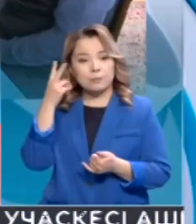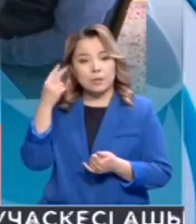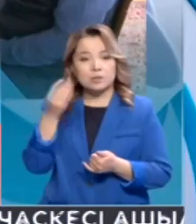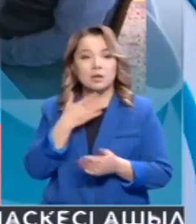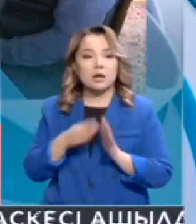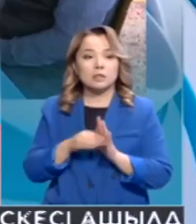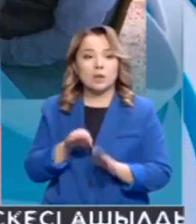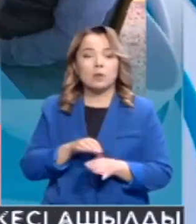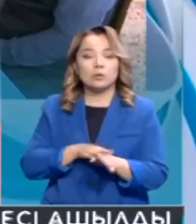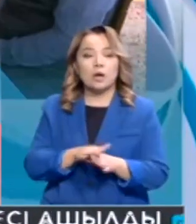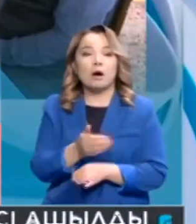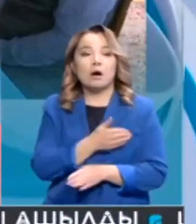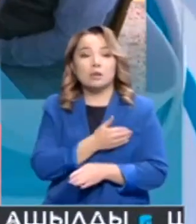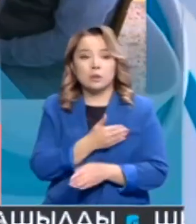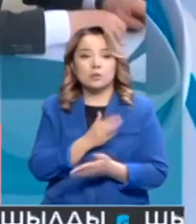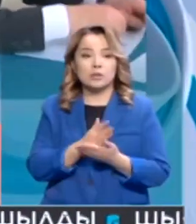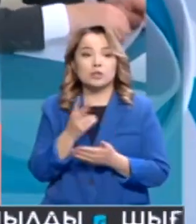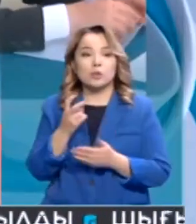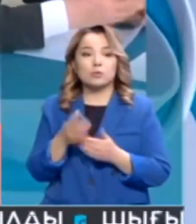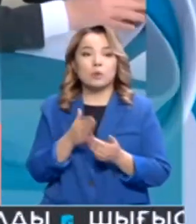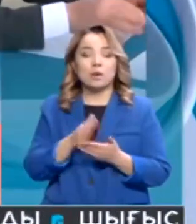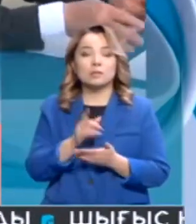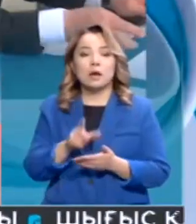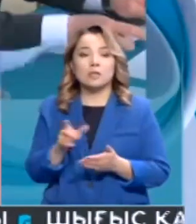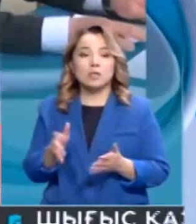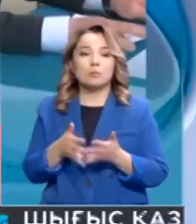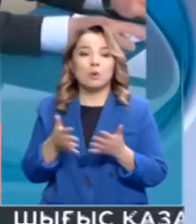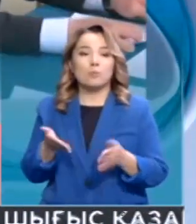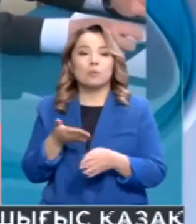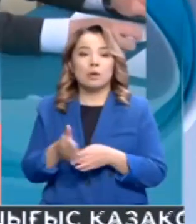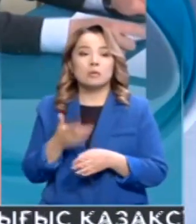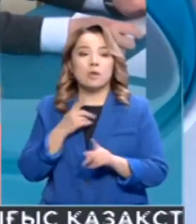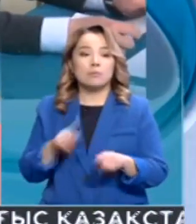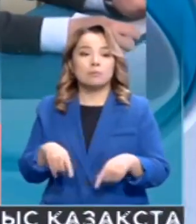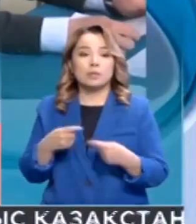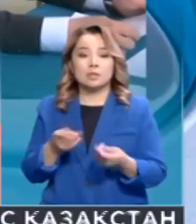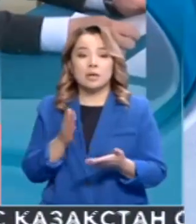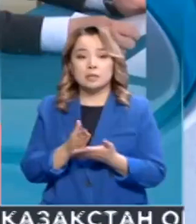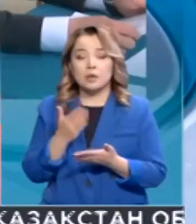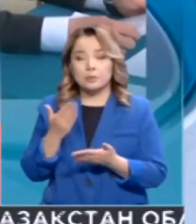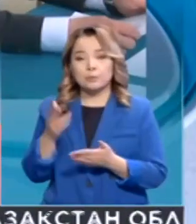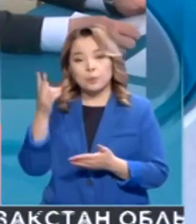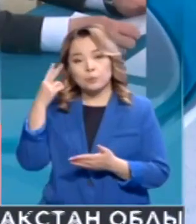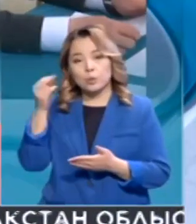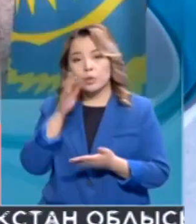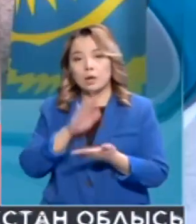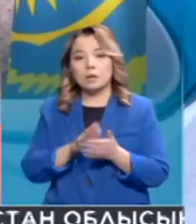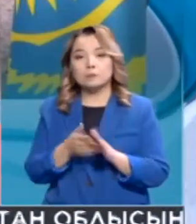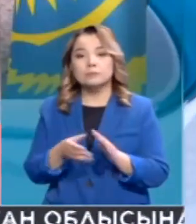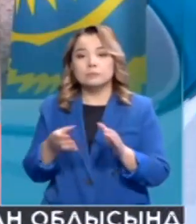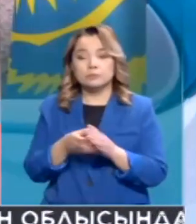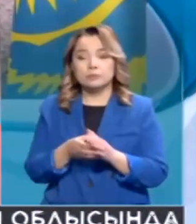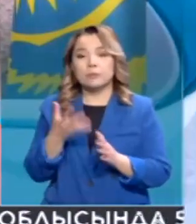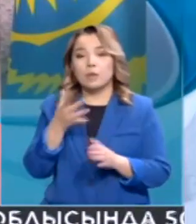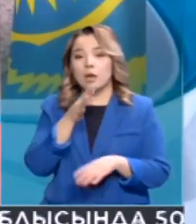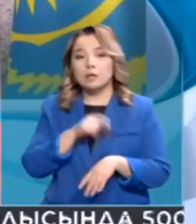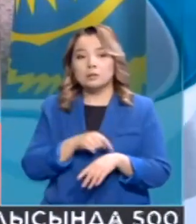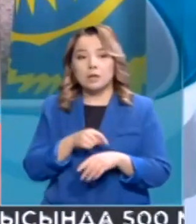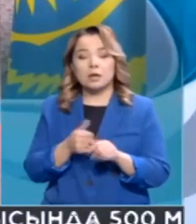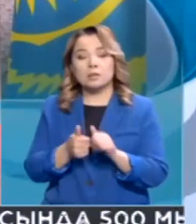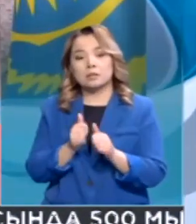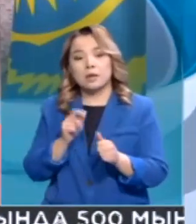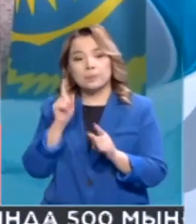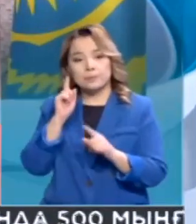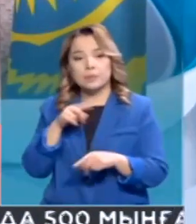сайлауға қатысуға ниет білдірген 200-ге жуық адамның басым бөлігі дауыс берді. Брюссель уақыты Астана уақытынан 5 сағат артта